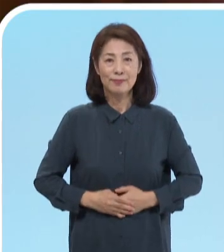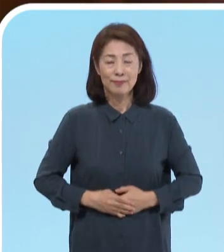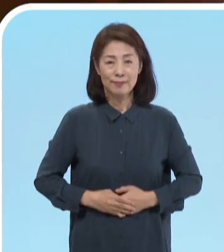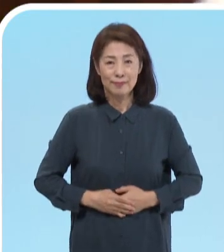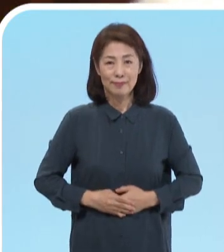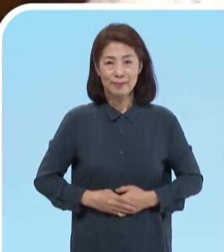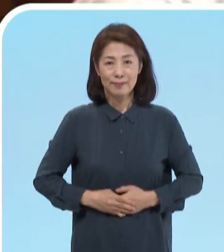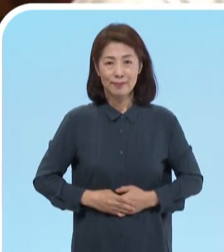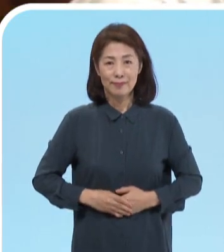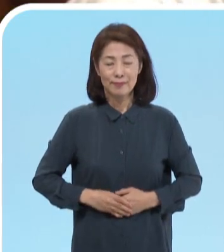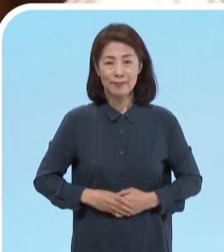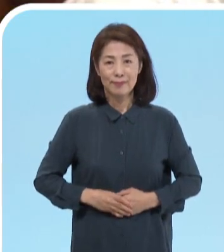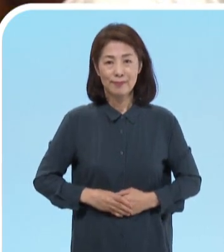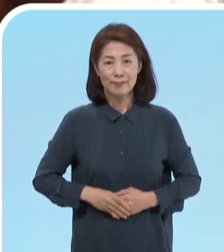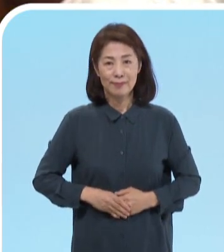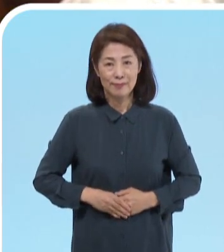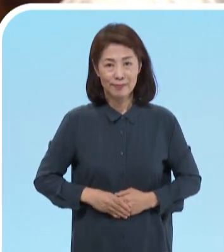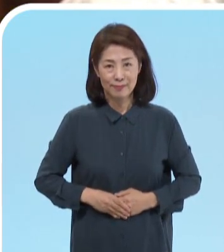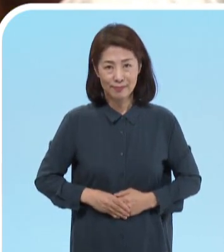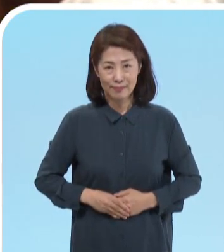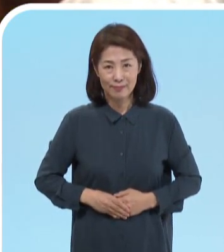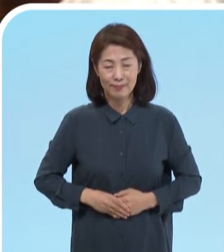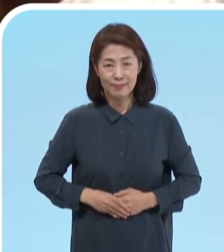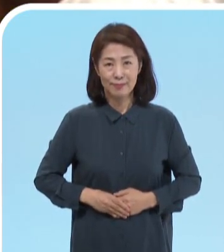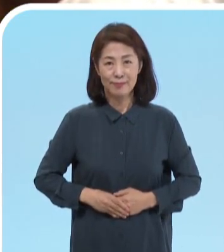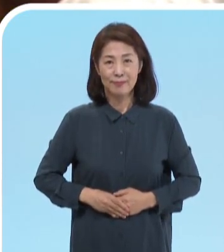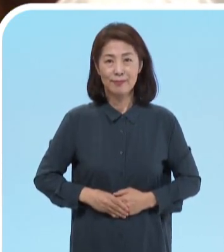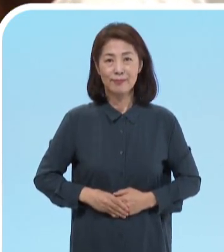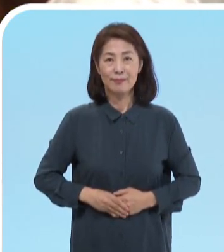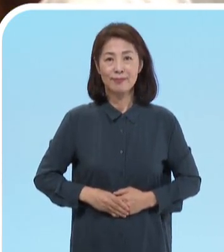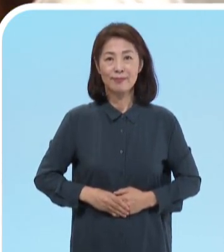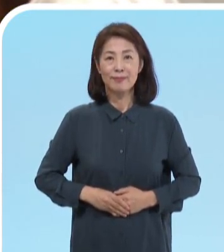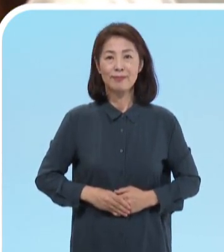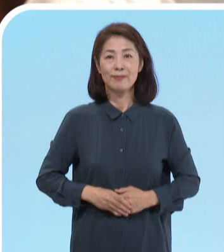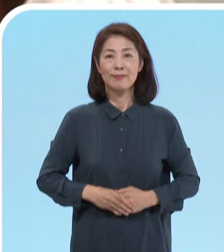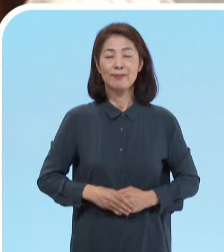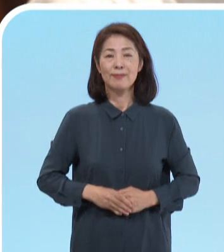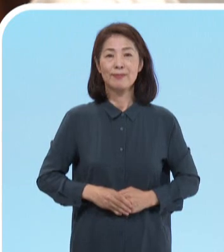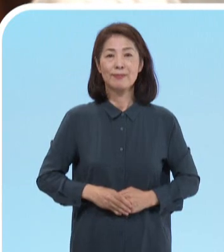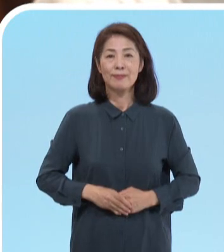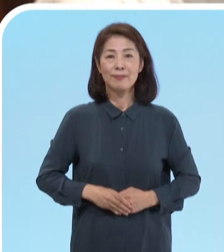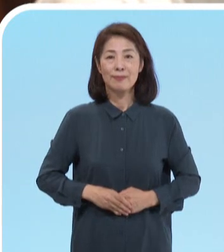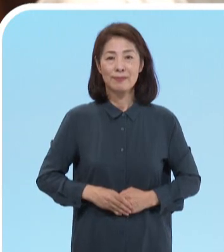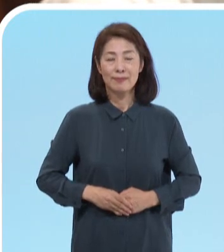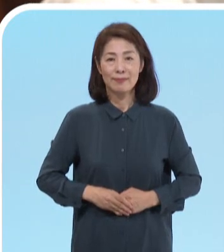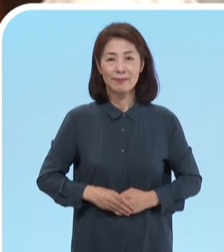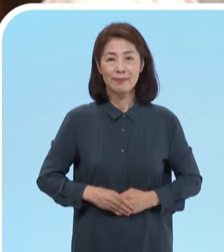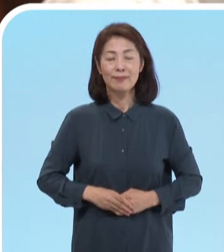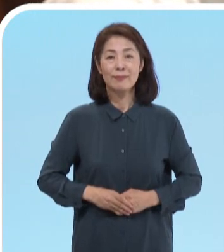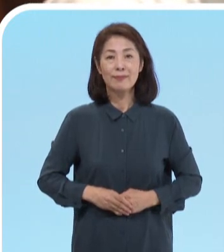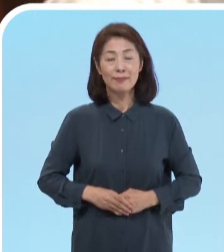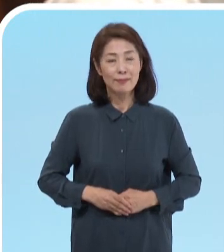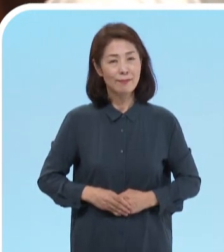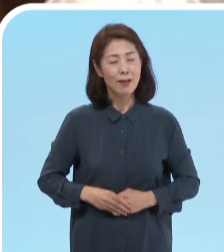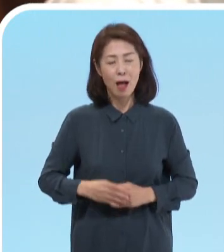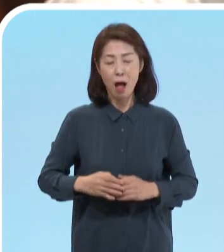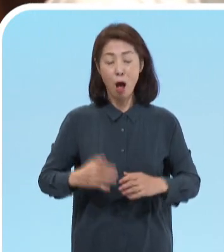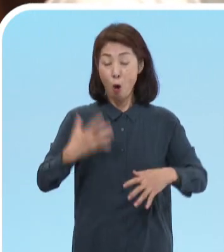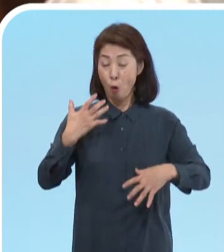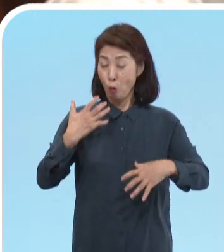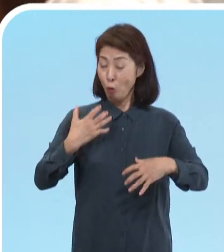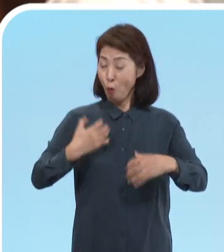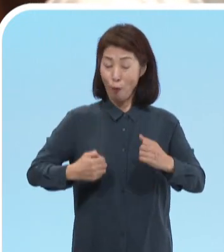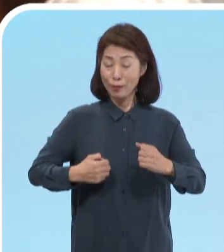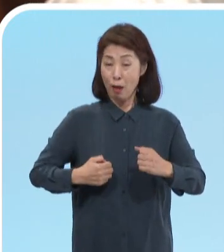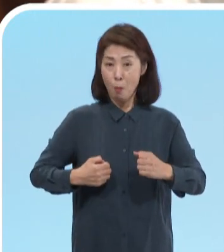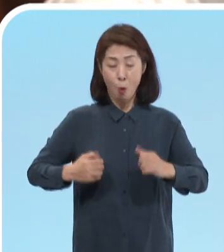ゆずの収穫体験や目の目の農家さんとの座談会を考えています。 大